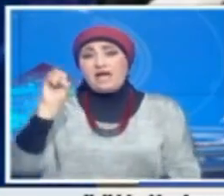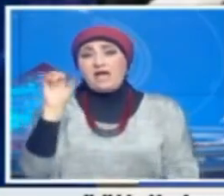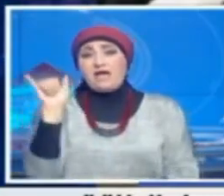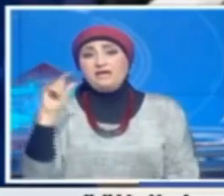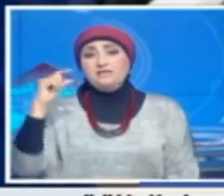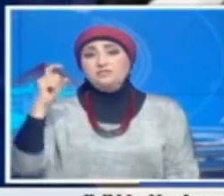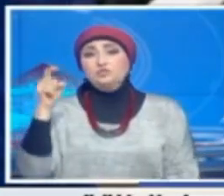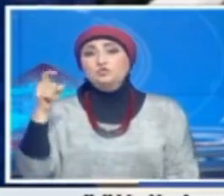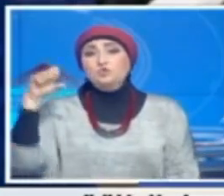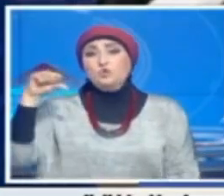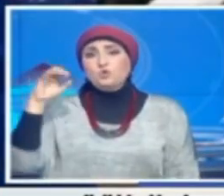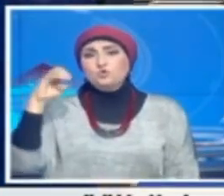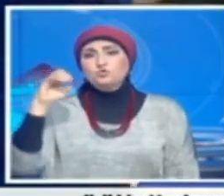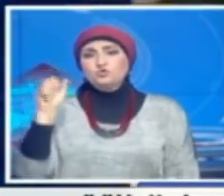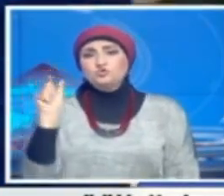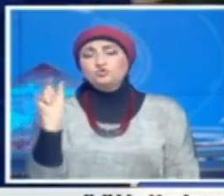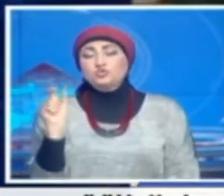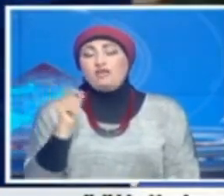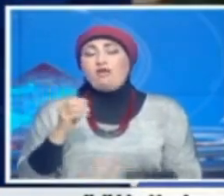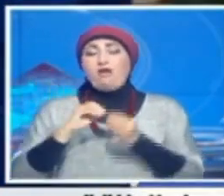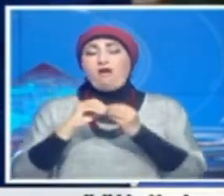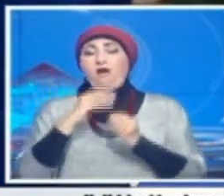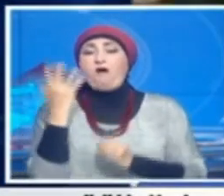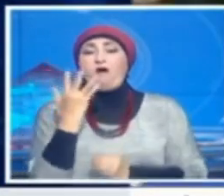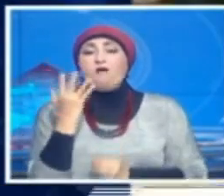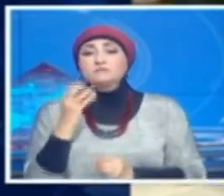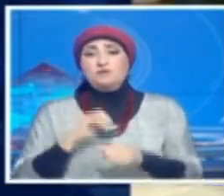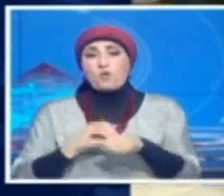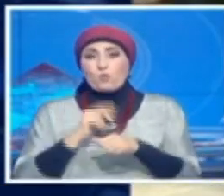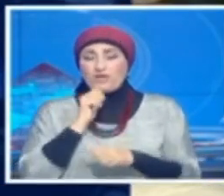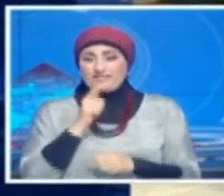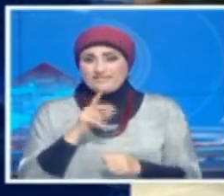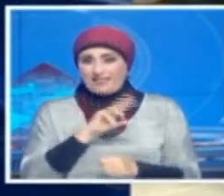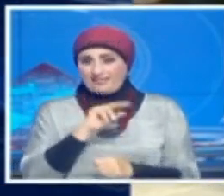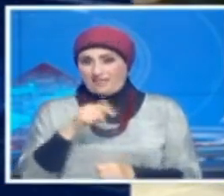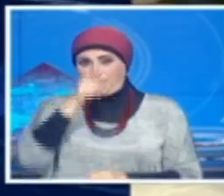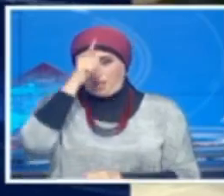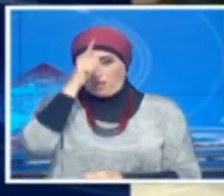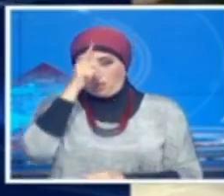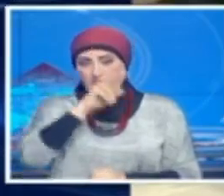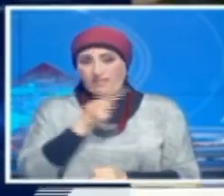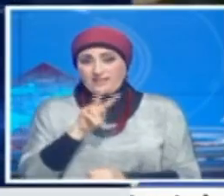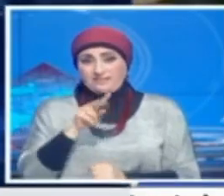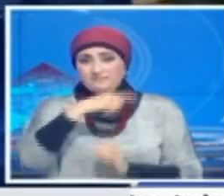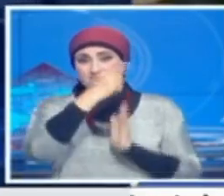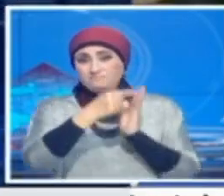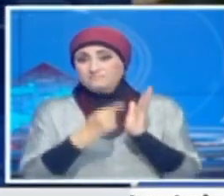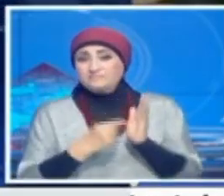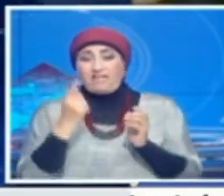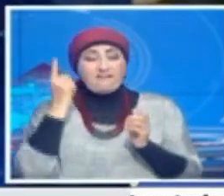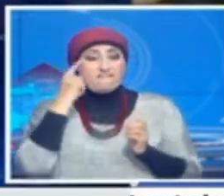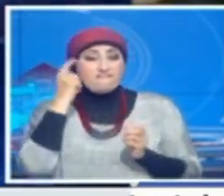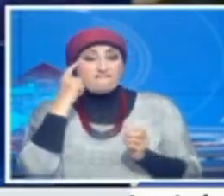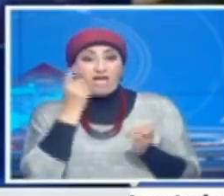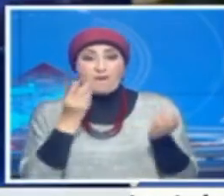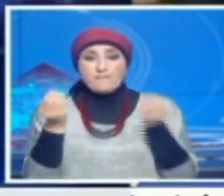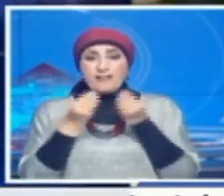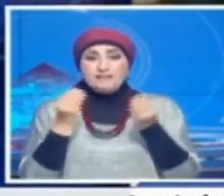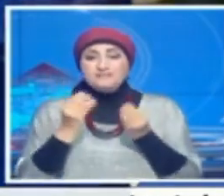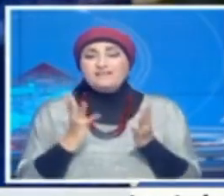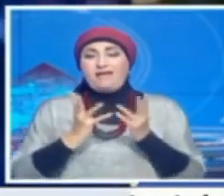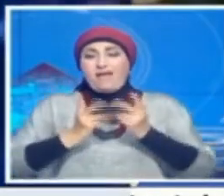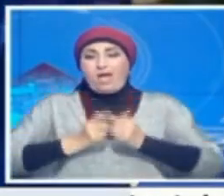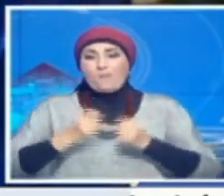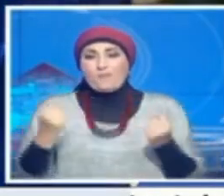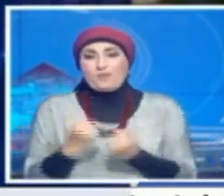الأخضر. وعلى هامش المؤتمر وقع الملا مع نظيره الأردني مذكرة تفاهم لدعم وتعزيز التعاون